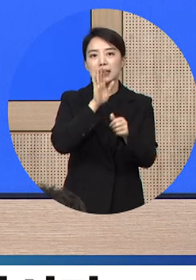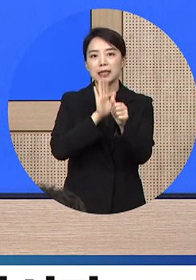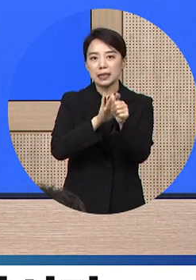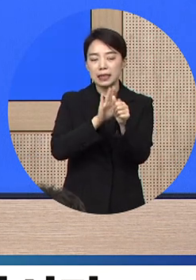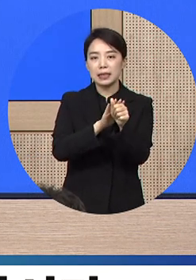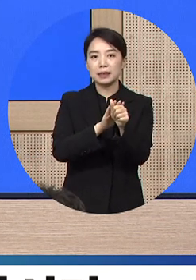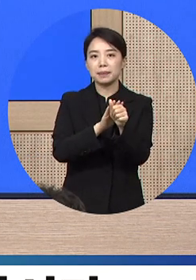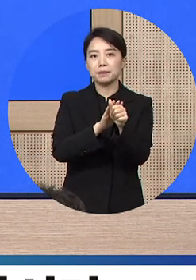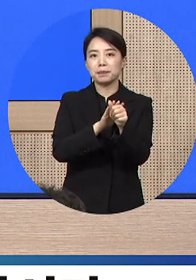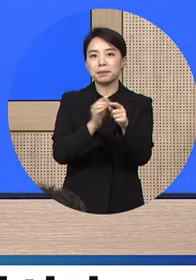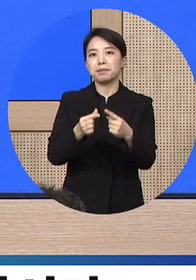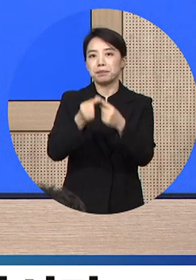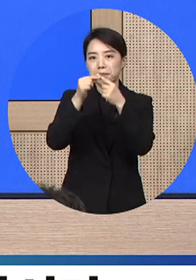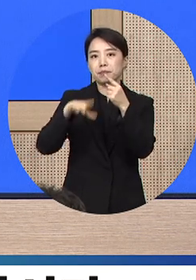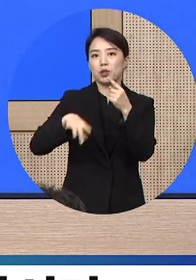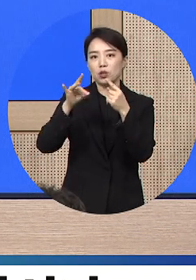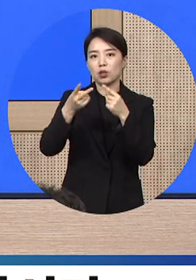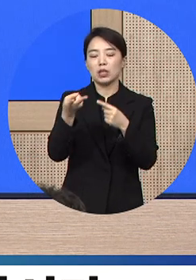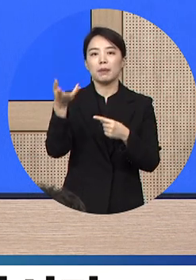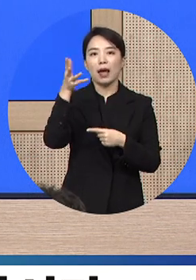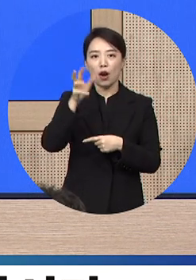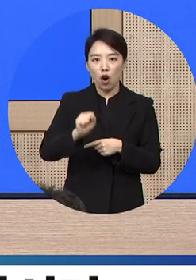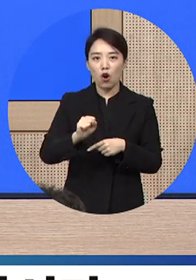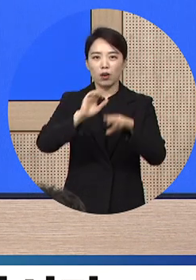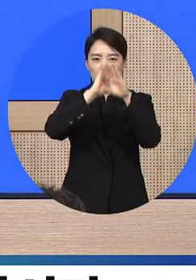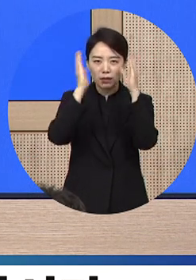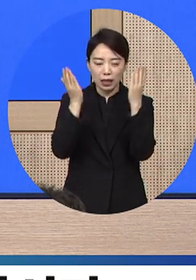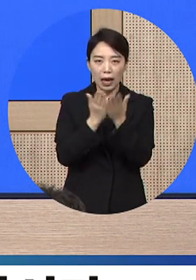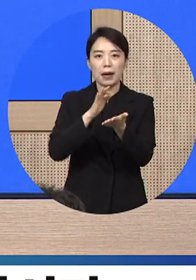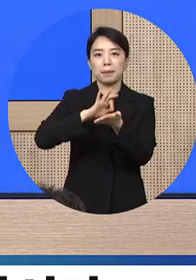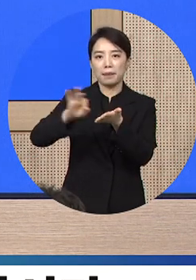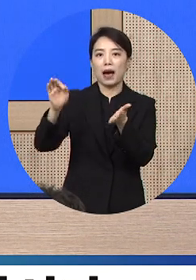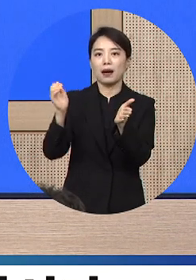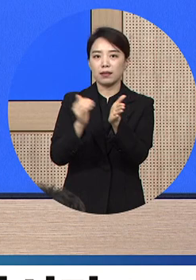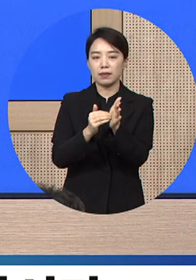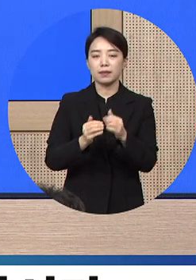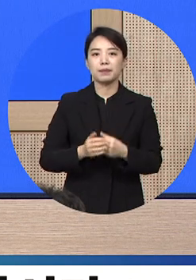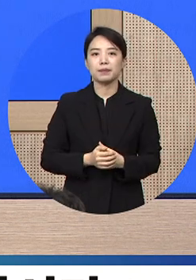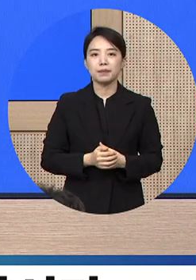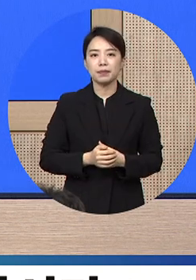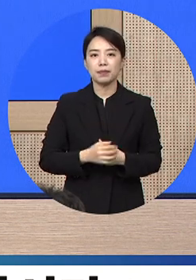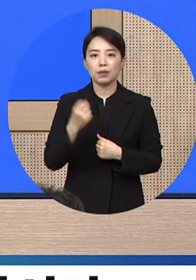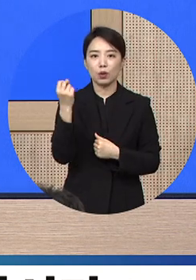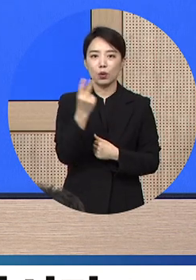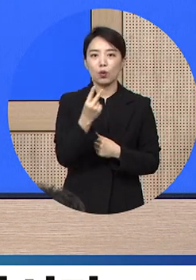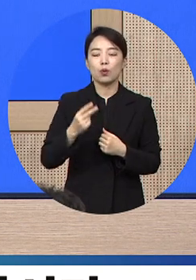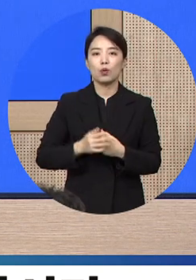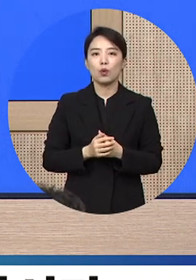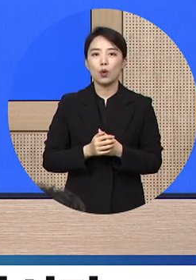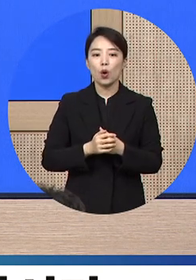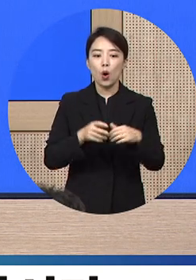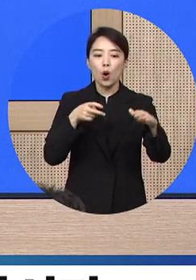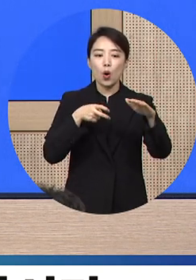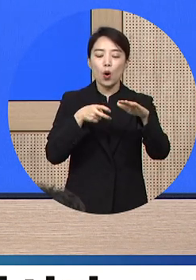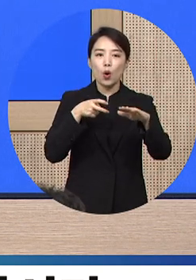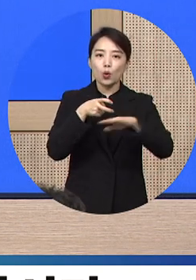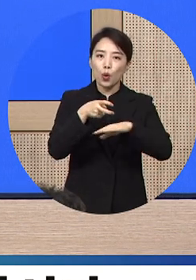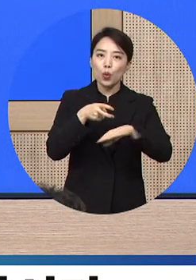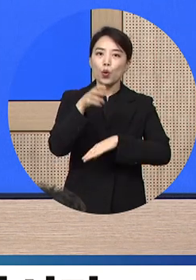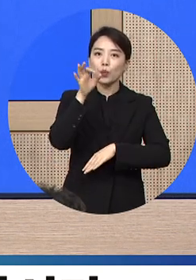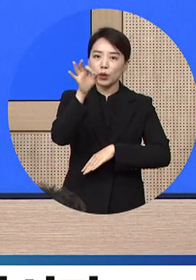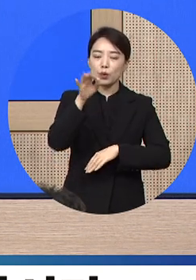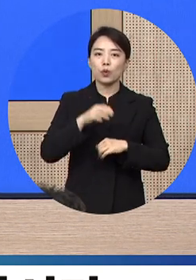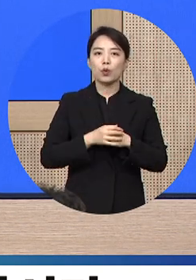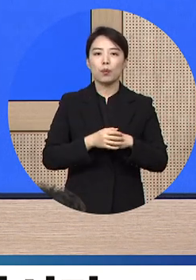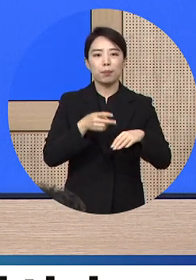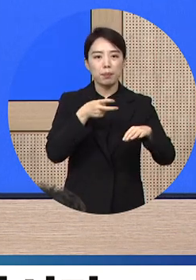달에 200억 가까이 돈을 전액 도비로 지출을 했습니다. 또 교통비도 저희가